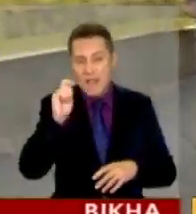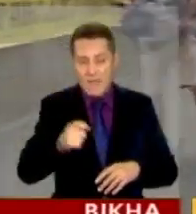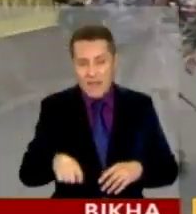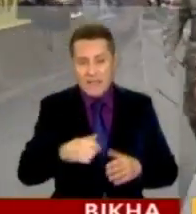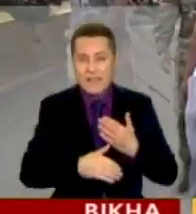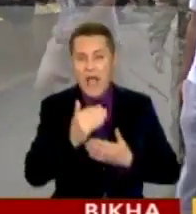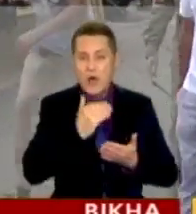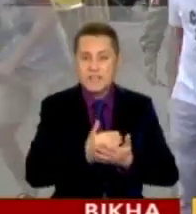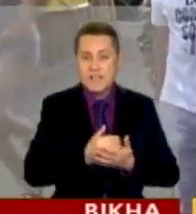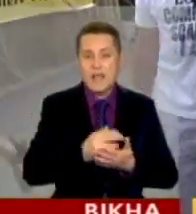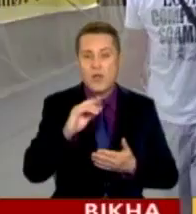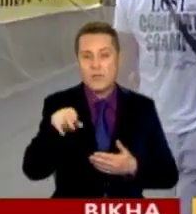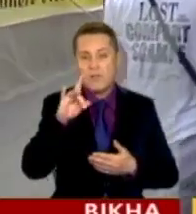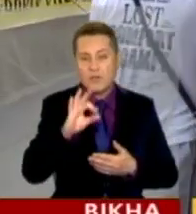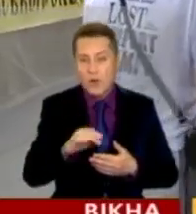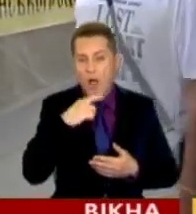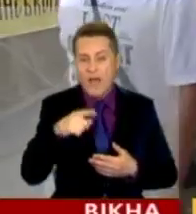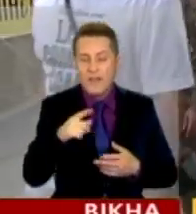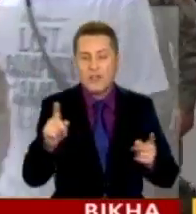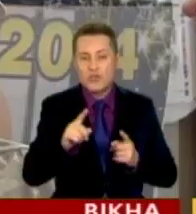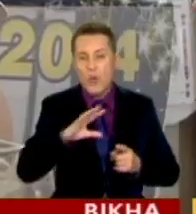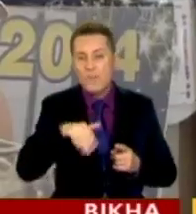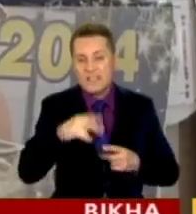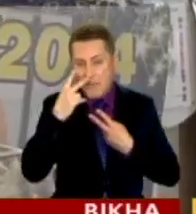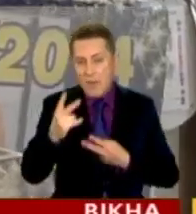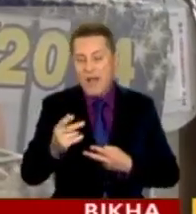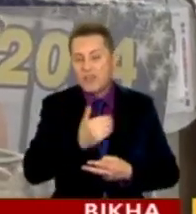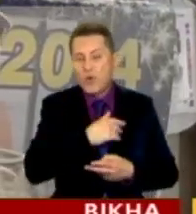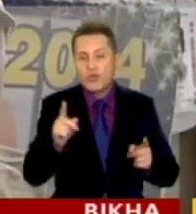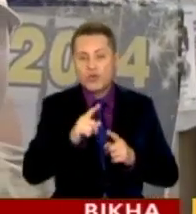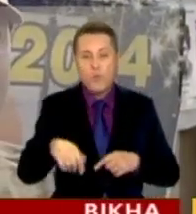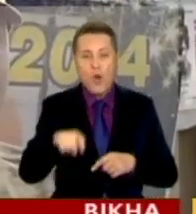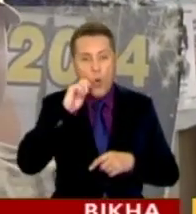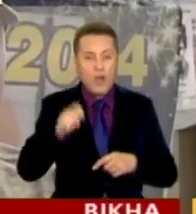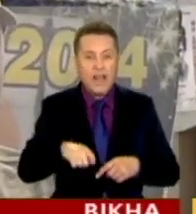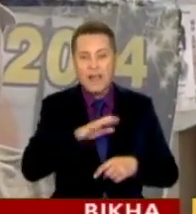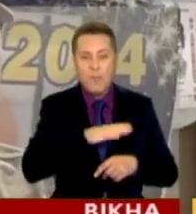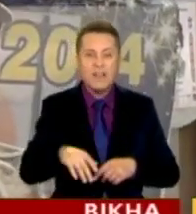так обережно зазначає, після побаченого хоче, щоб Україна була єдиною.